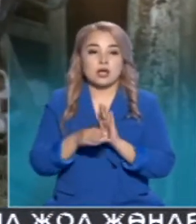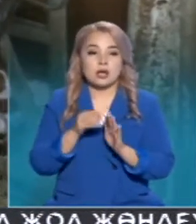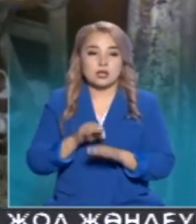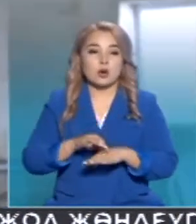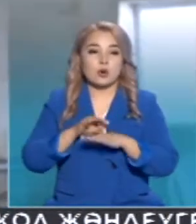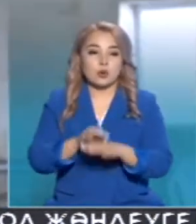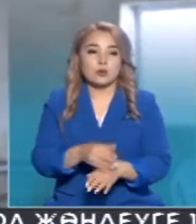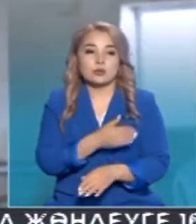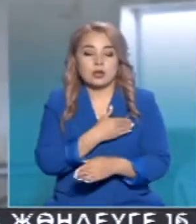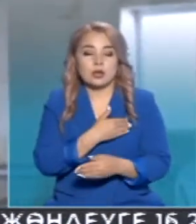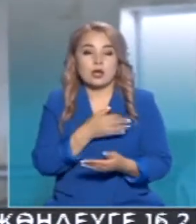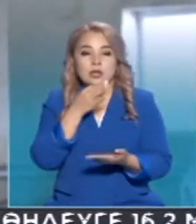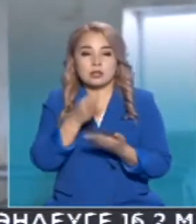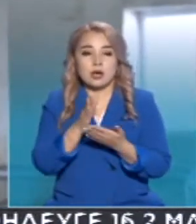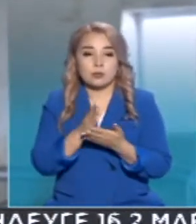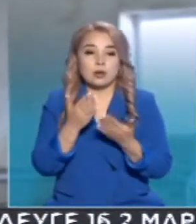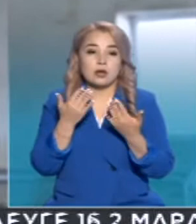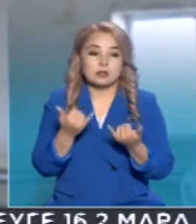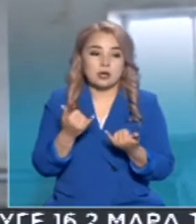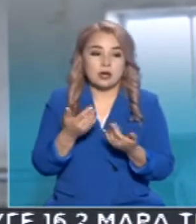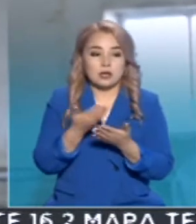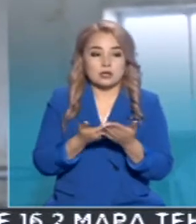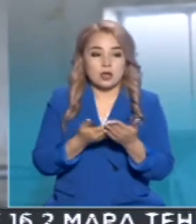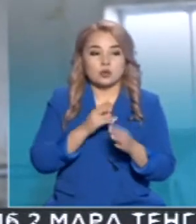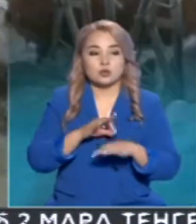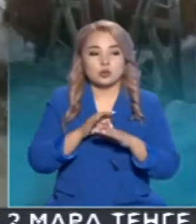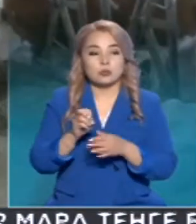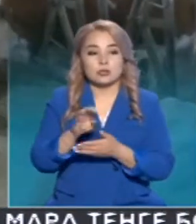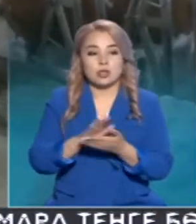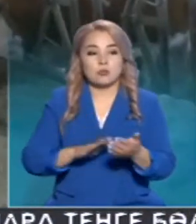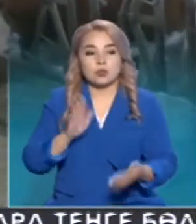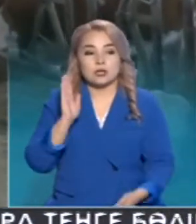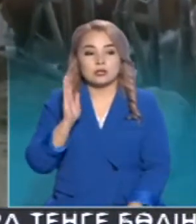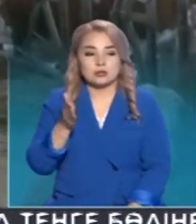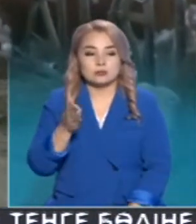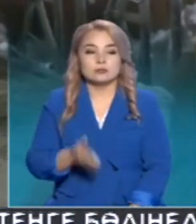екендіктерін жеткізді. Ақпараттық түсіндіру жұмыстары да аймақтарда әлі жалғасады.